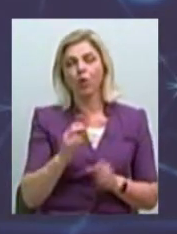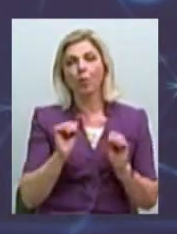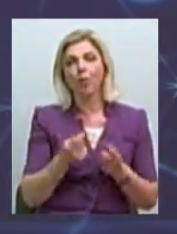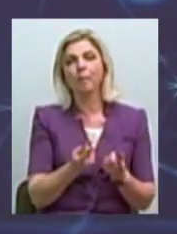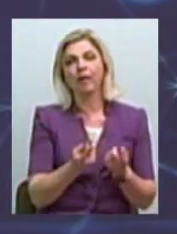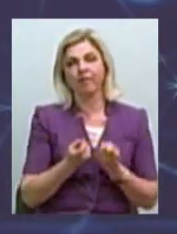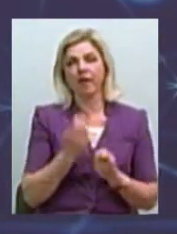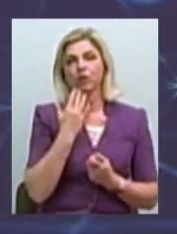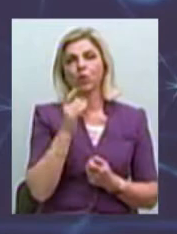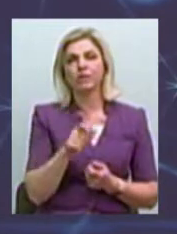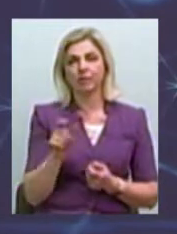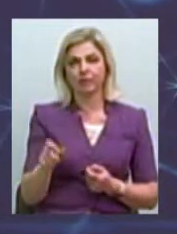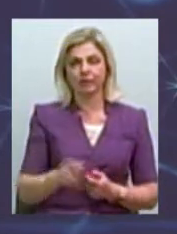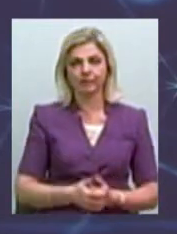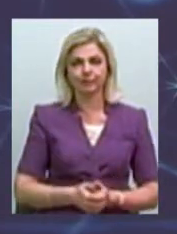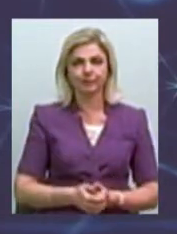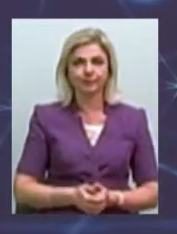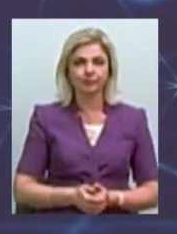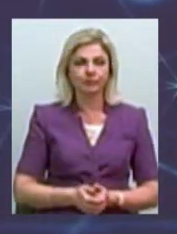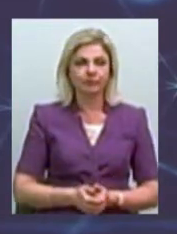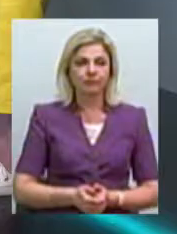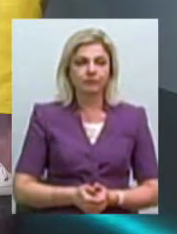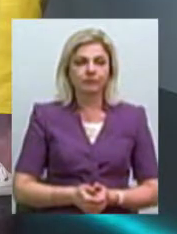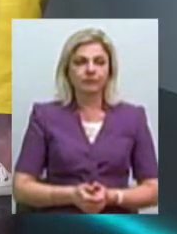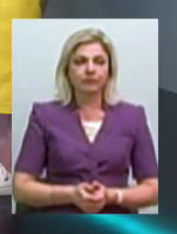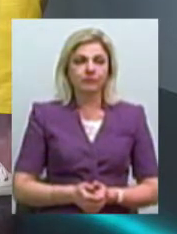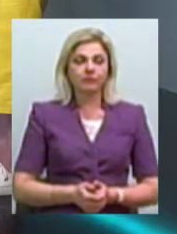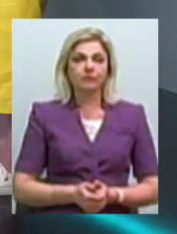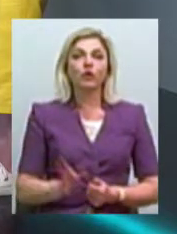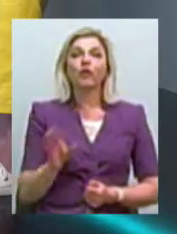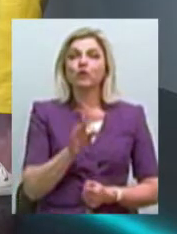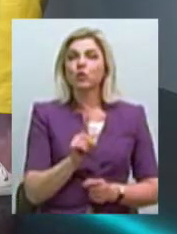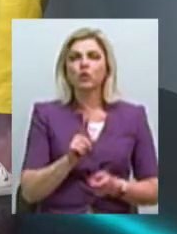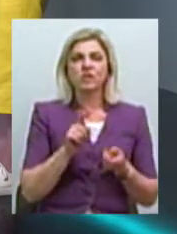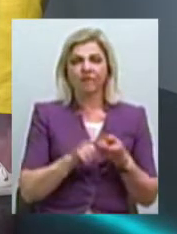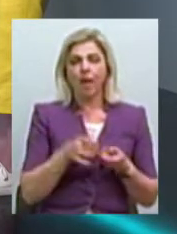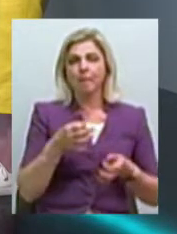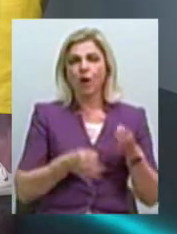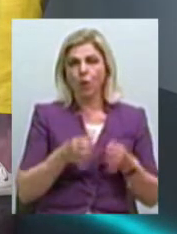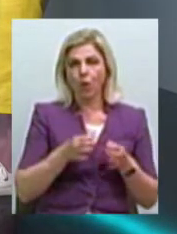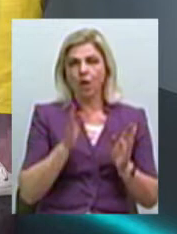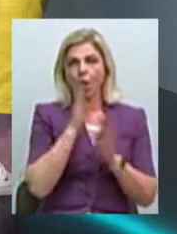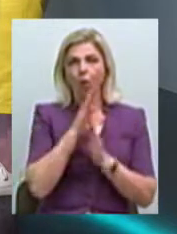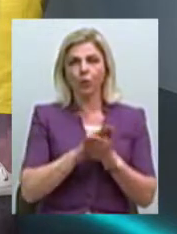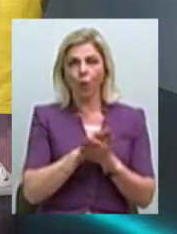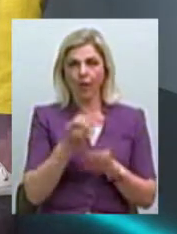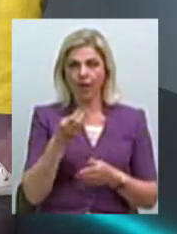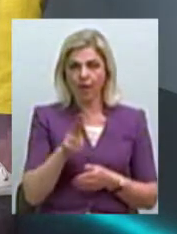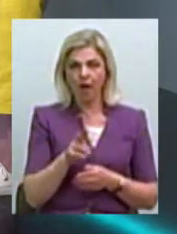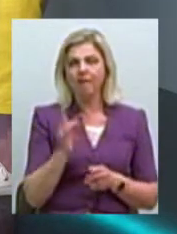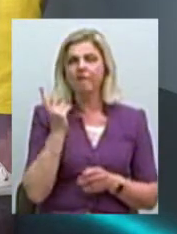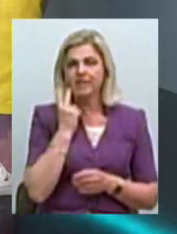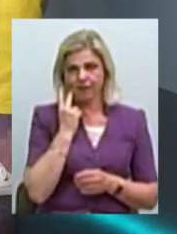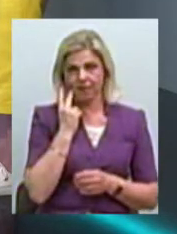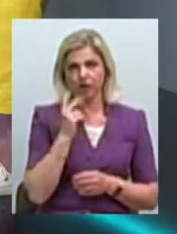привабити іноземних туристів? Ну, все, что связано с природой, экологией, это всегда